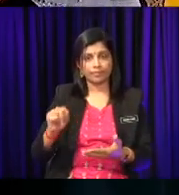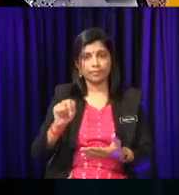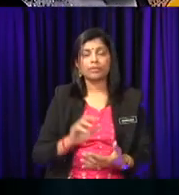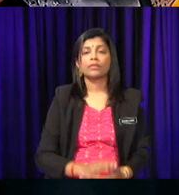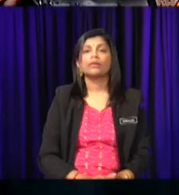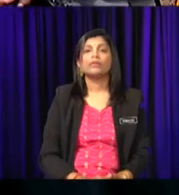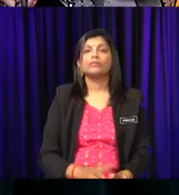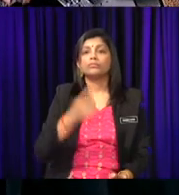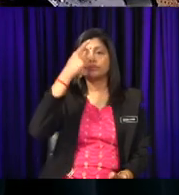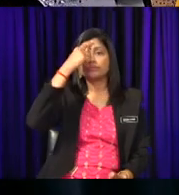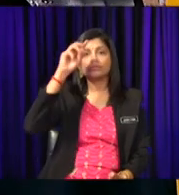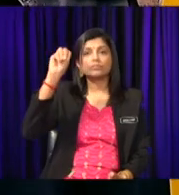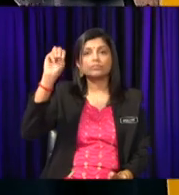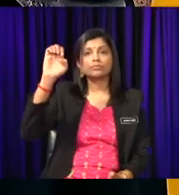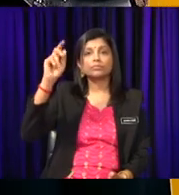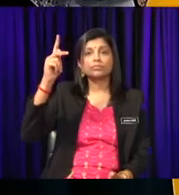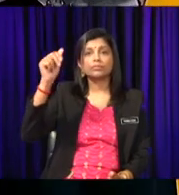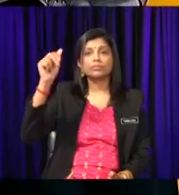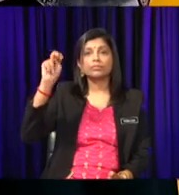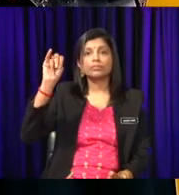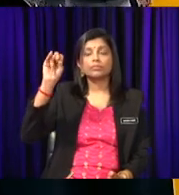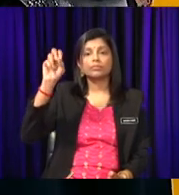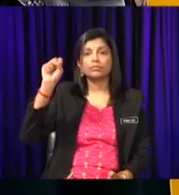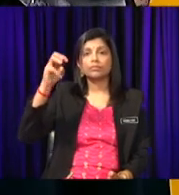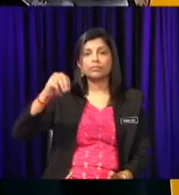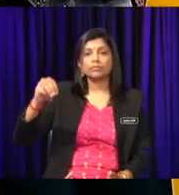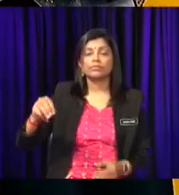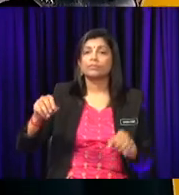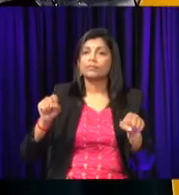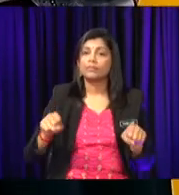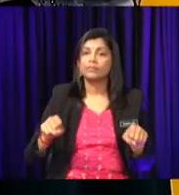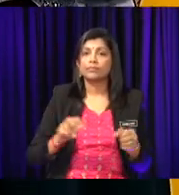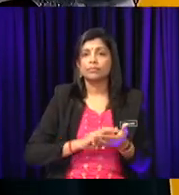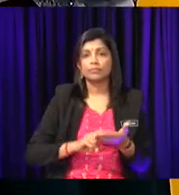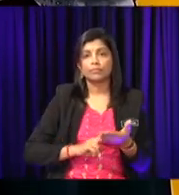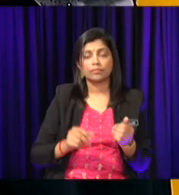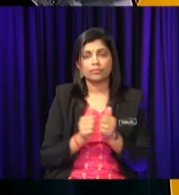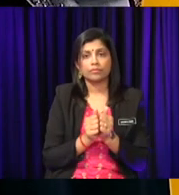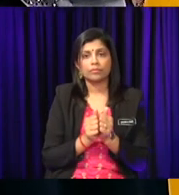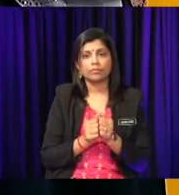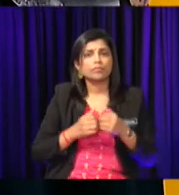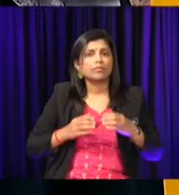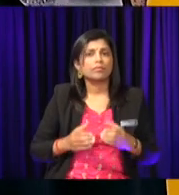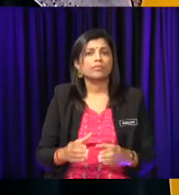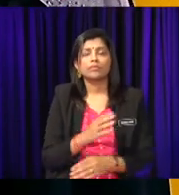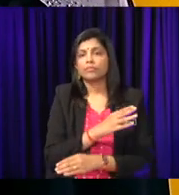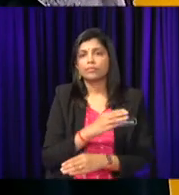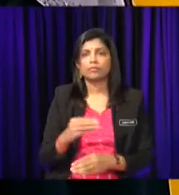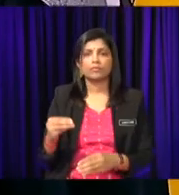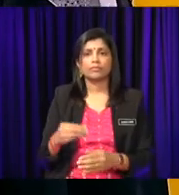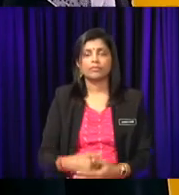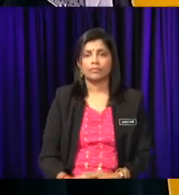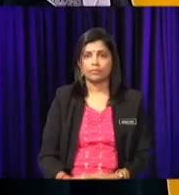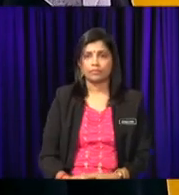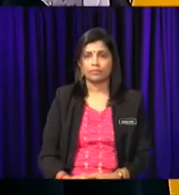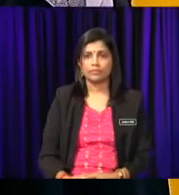mekanis Oke murid nih Sebenarnya dia boleh membaca dengan cepat dan pantas maknanya dalam